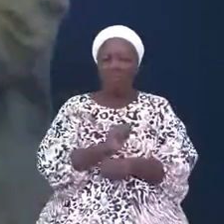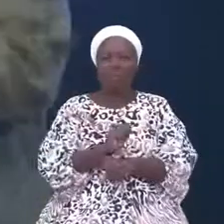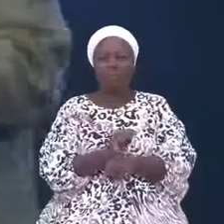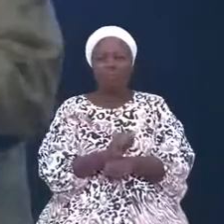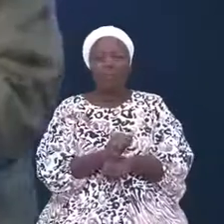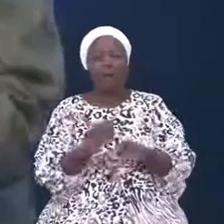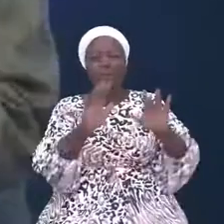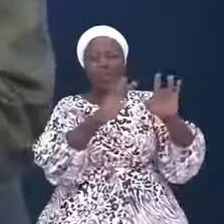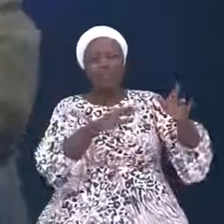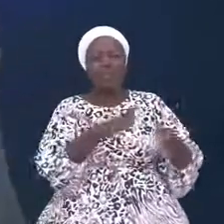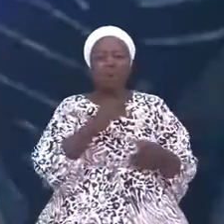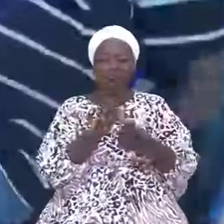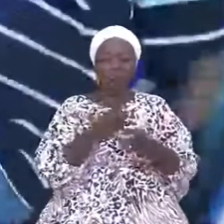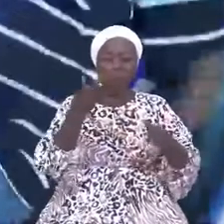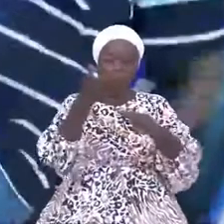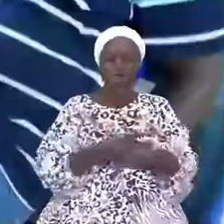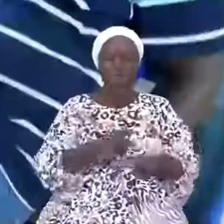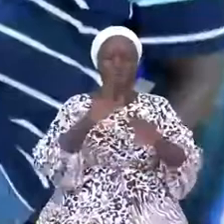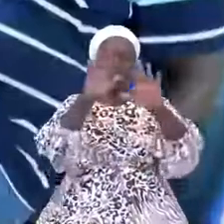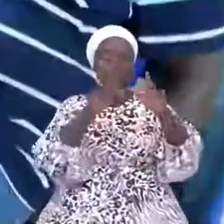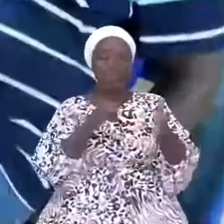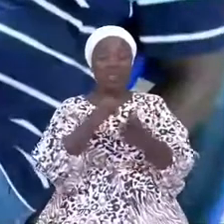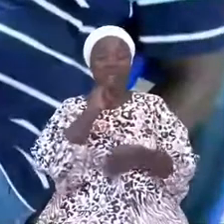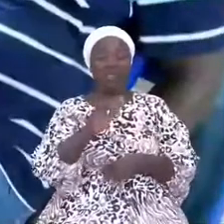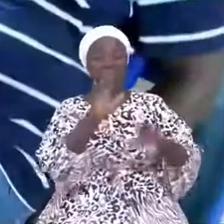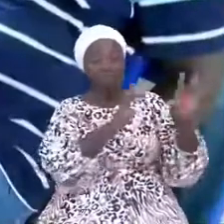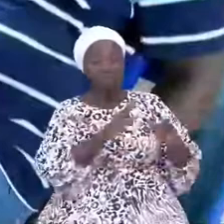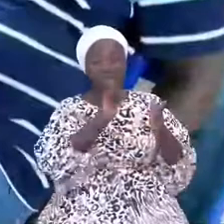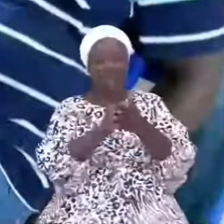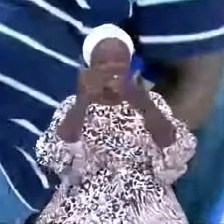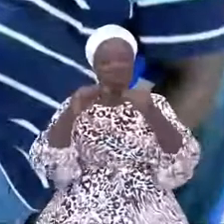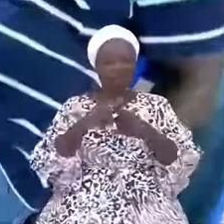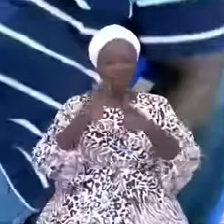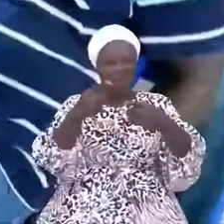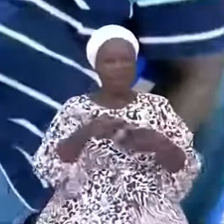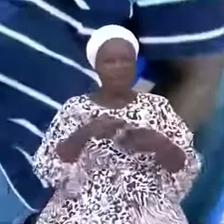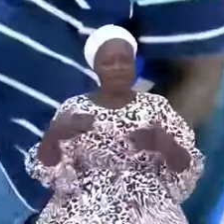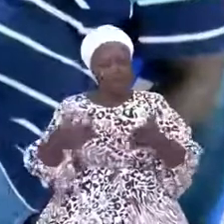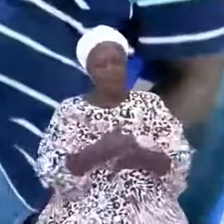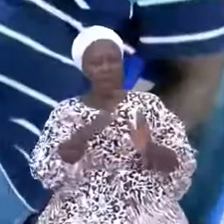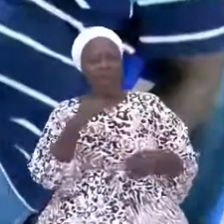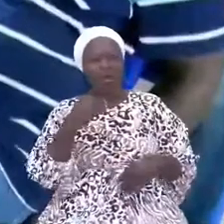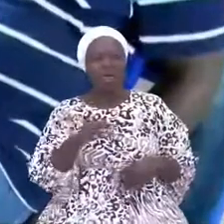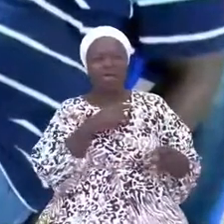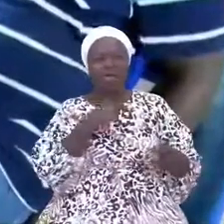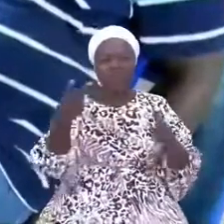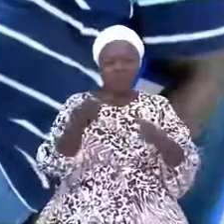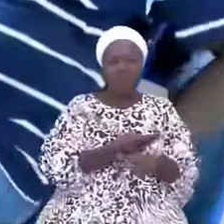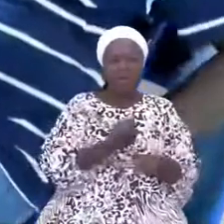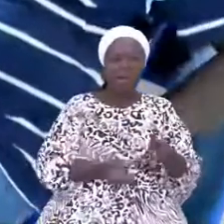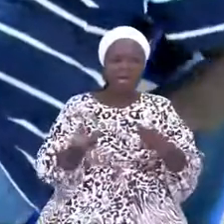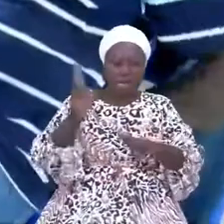miséricorde médiatrice, c'est toujours la miséricorde. Ou la miséricorde multipliée, c'est pas la miséricorde de Dieu. Et il vient et